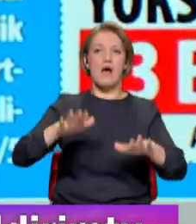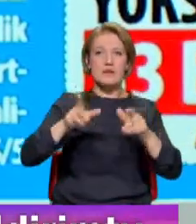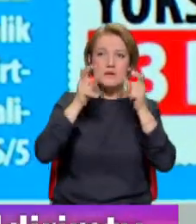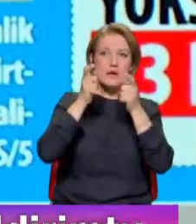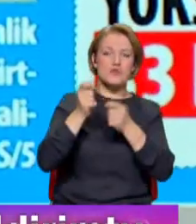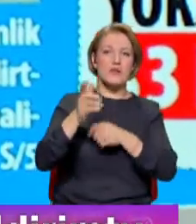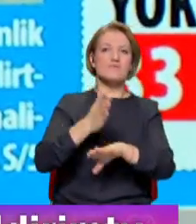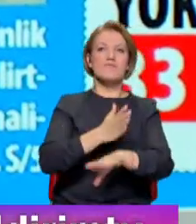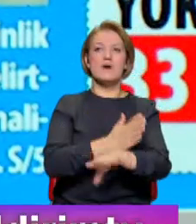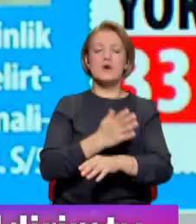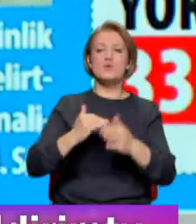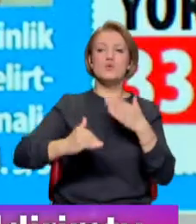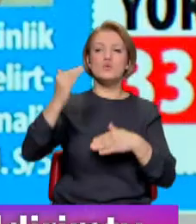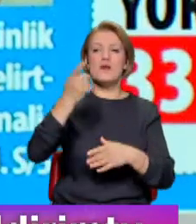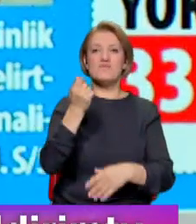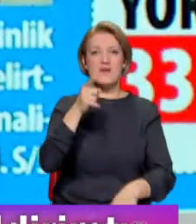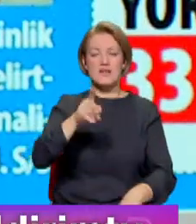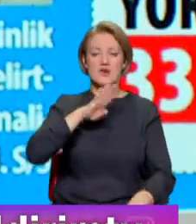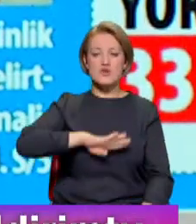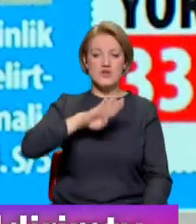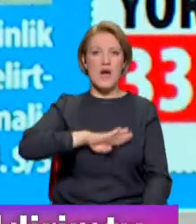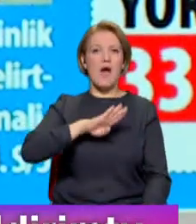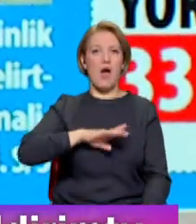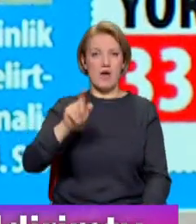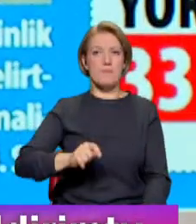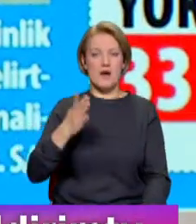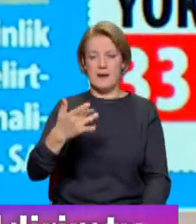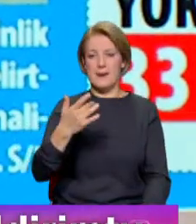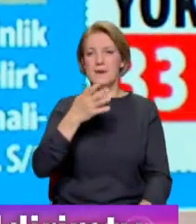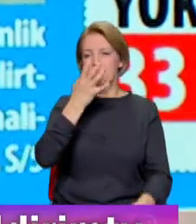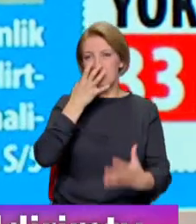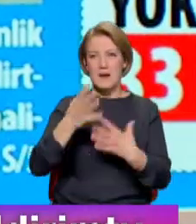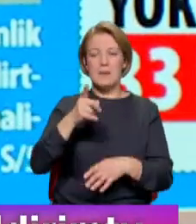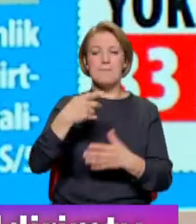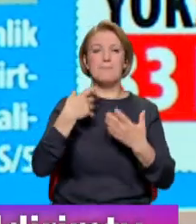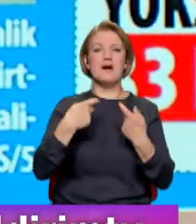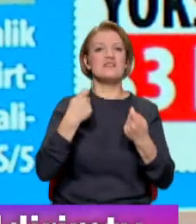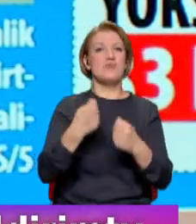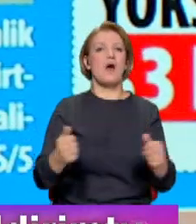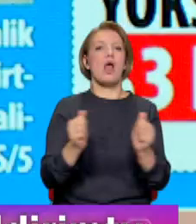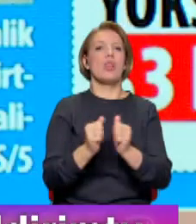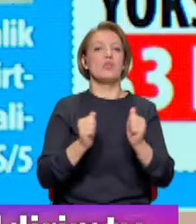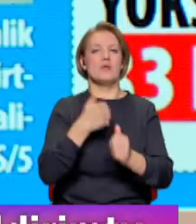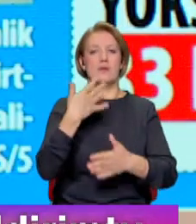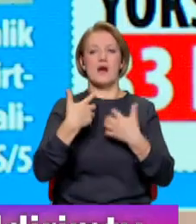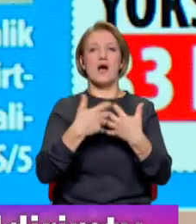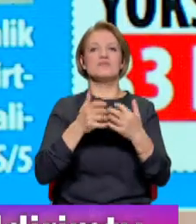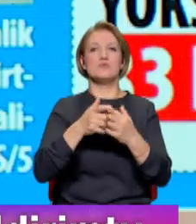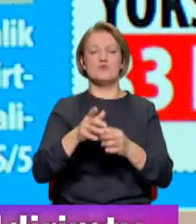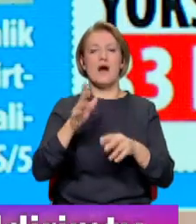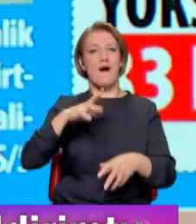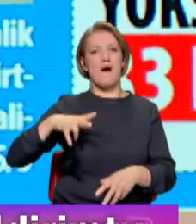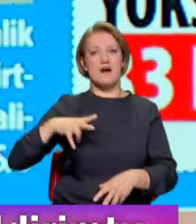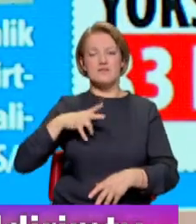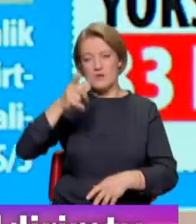çekti. Vatandaşlar yüksek fiyatlardan şikayet ederken besiciler maliyetlerin katlandığını belirtti ve Kastamonu'dan